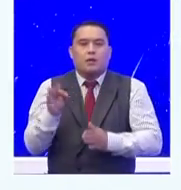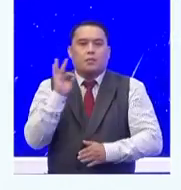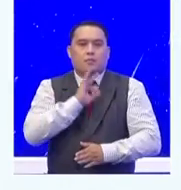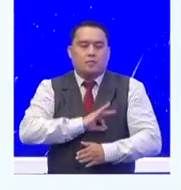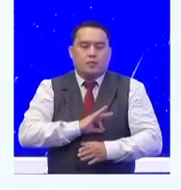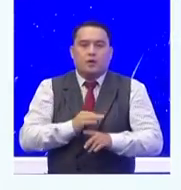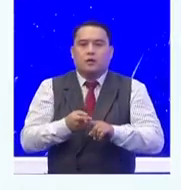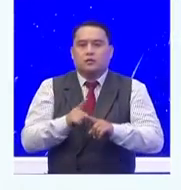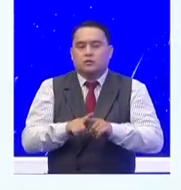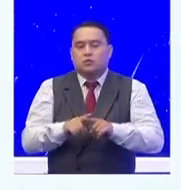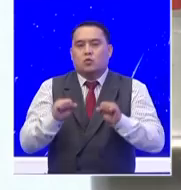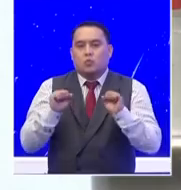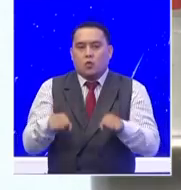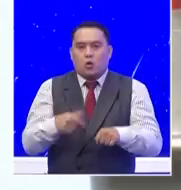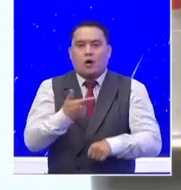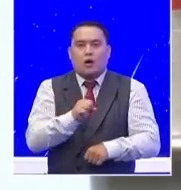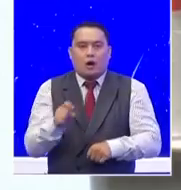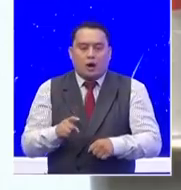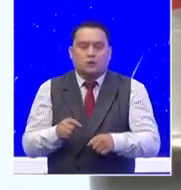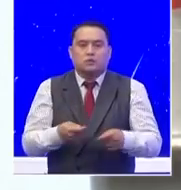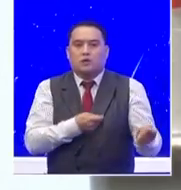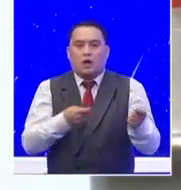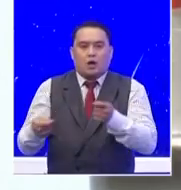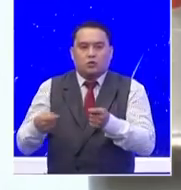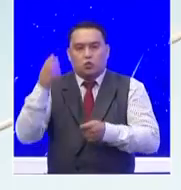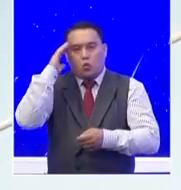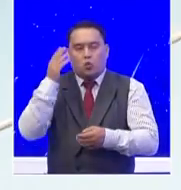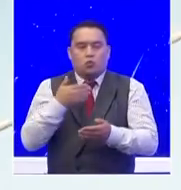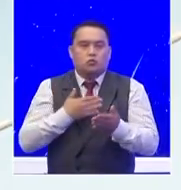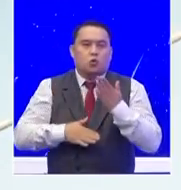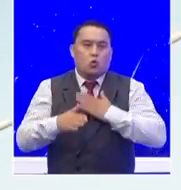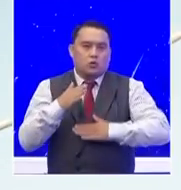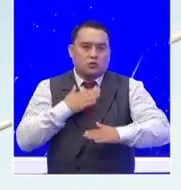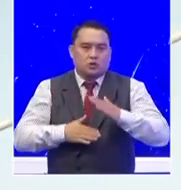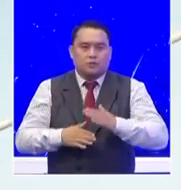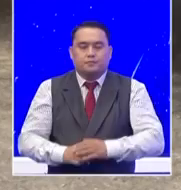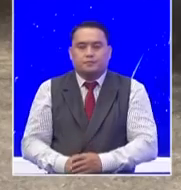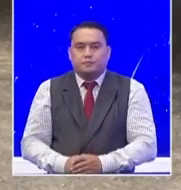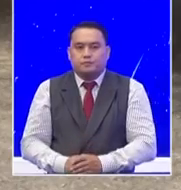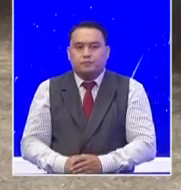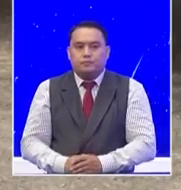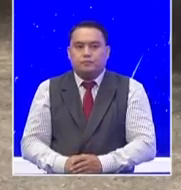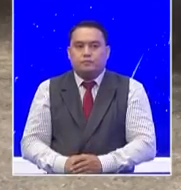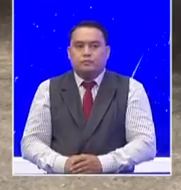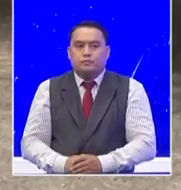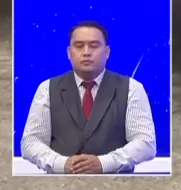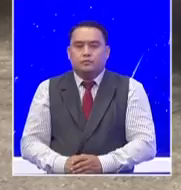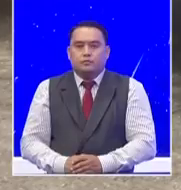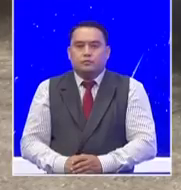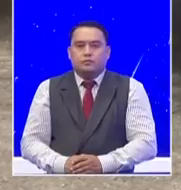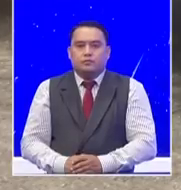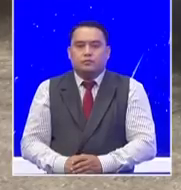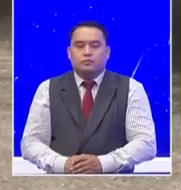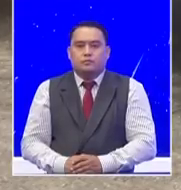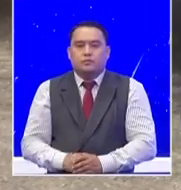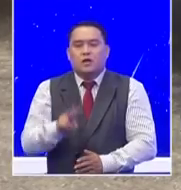үйлеріне газ кіргізіп отыр. Көмір сатып алу, оны тасу машақатынан құтылғандарына қуанышты. Тартқызғанымыз мөлшері